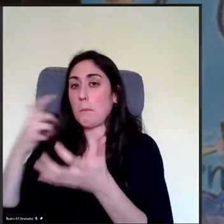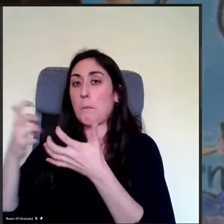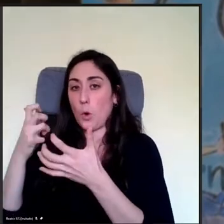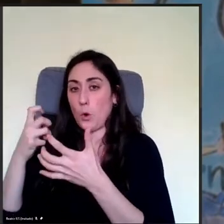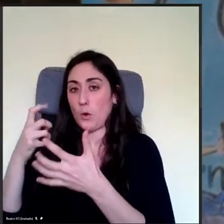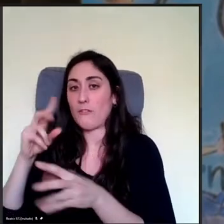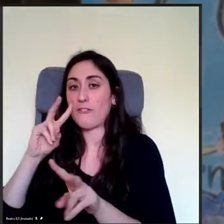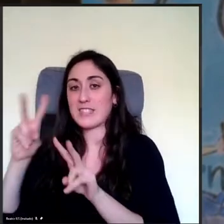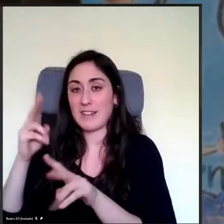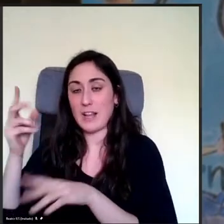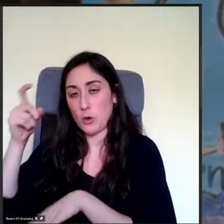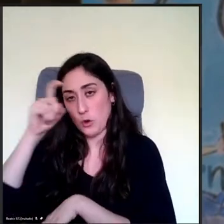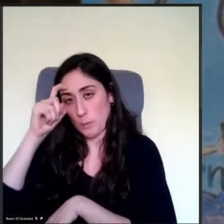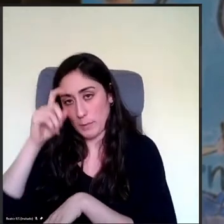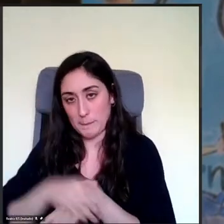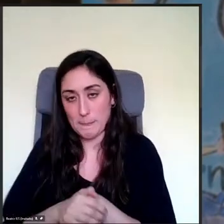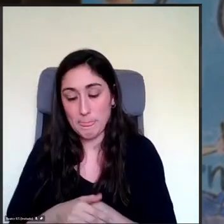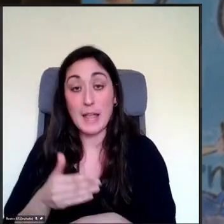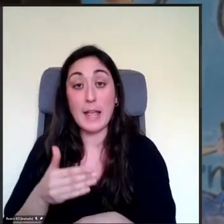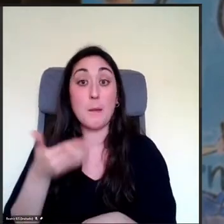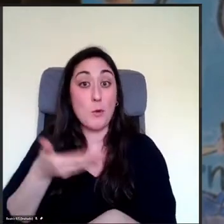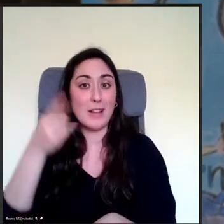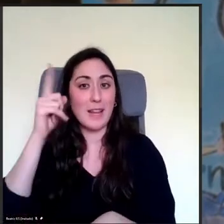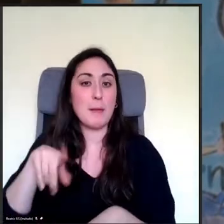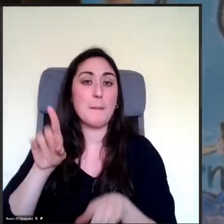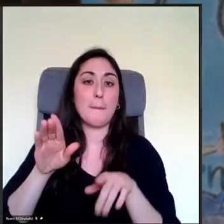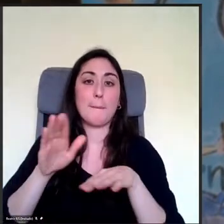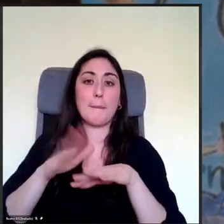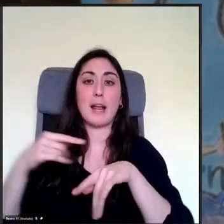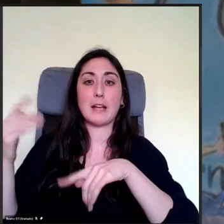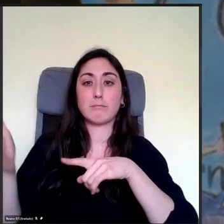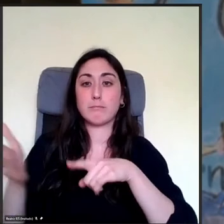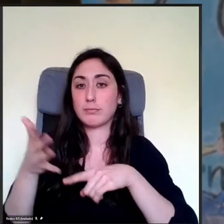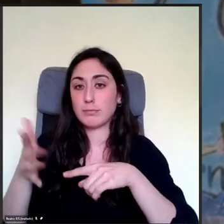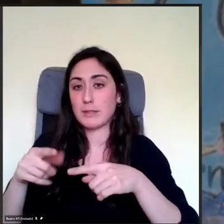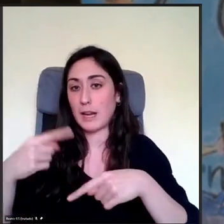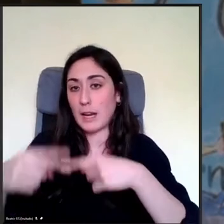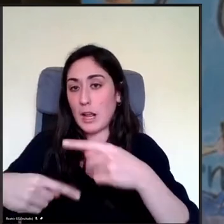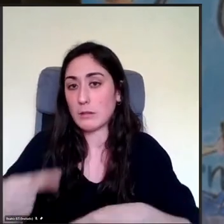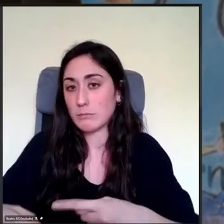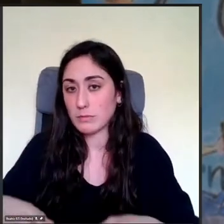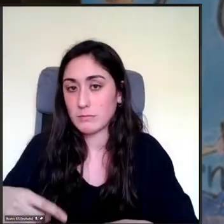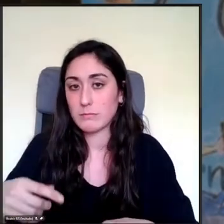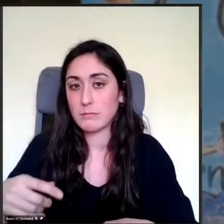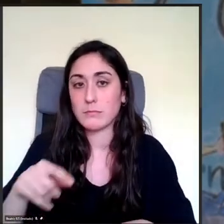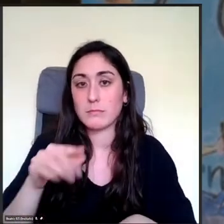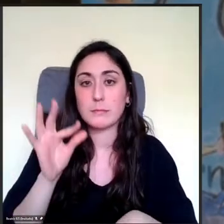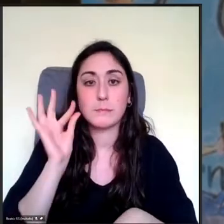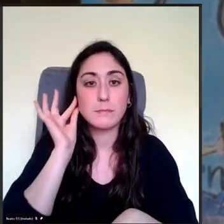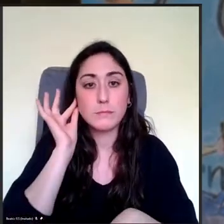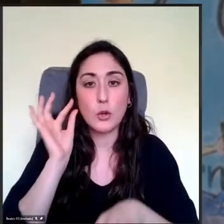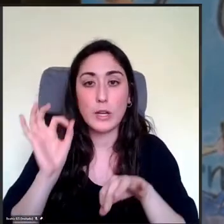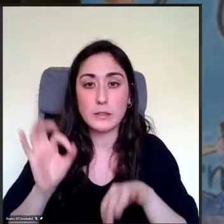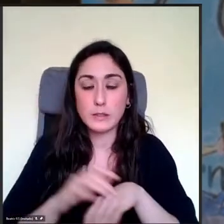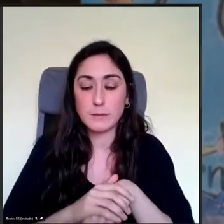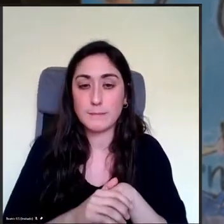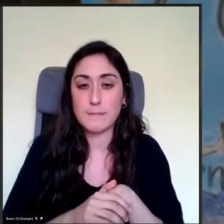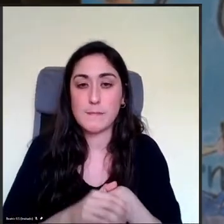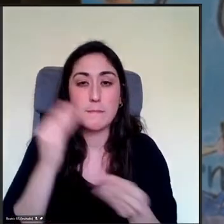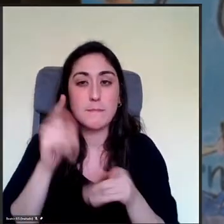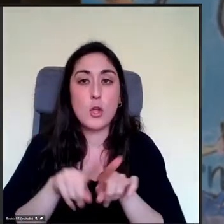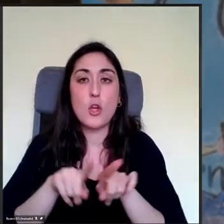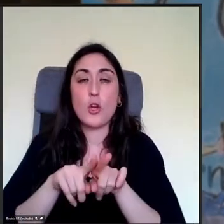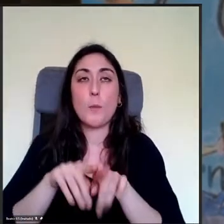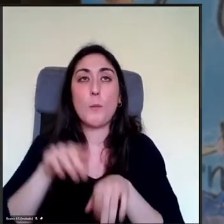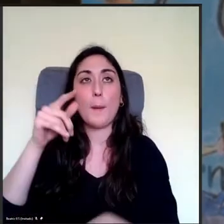les generacions joves, justament perquè mai no s'arribin a pensar que no ha hagut una persona abans que elles que no